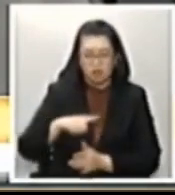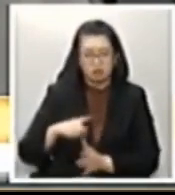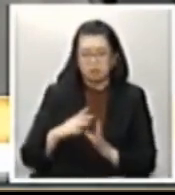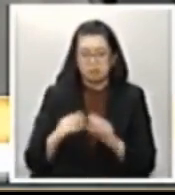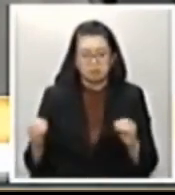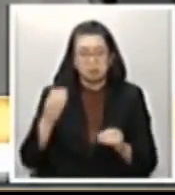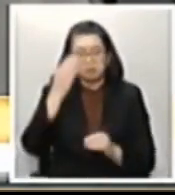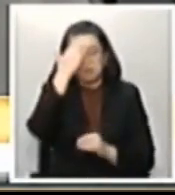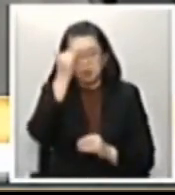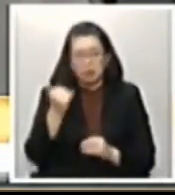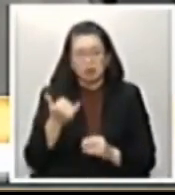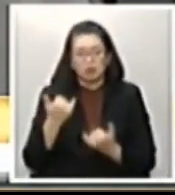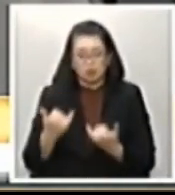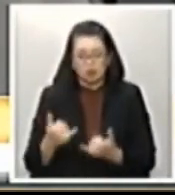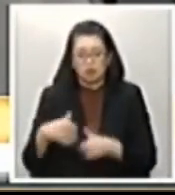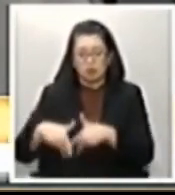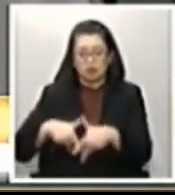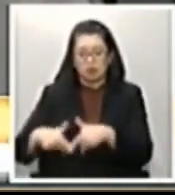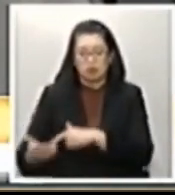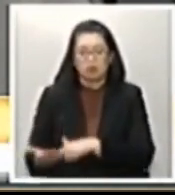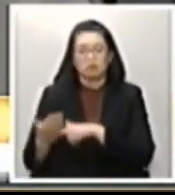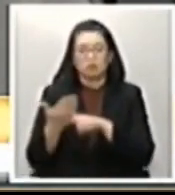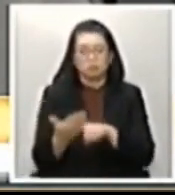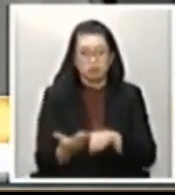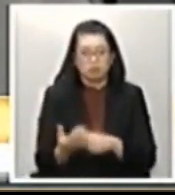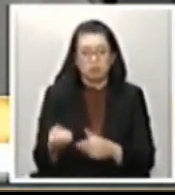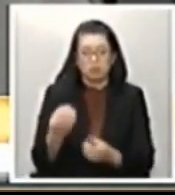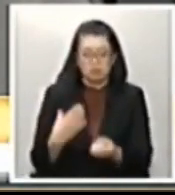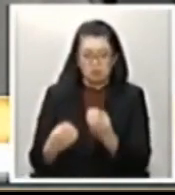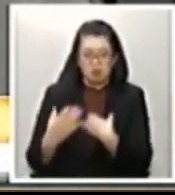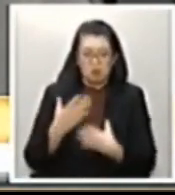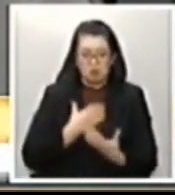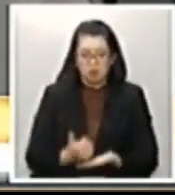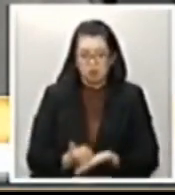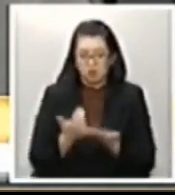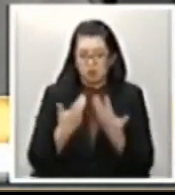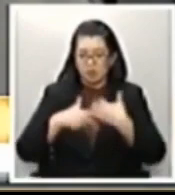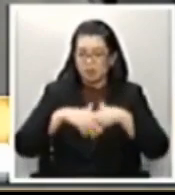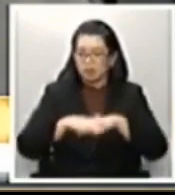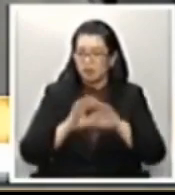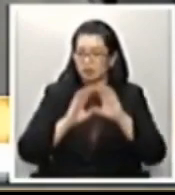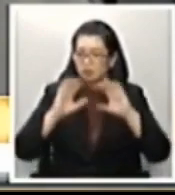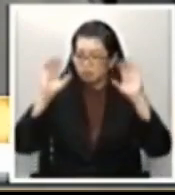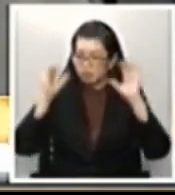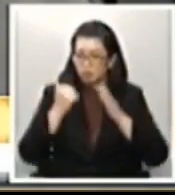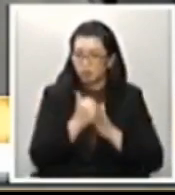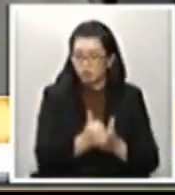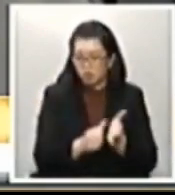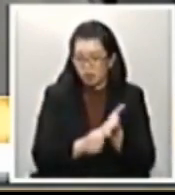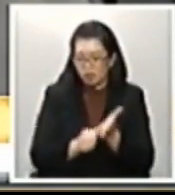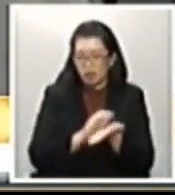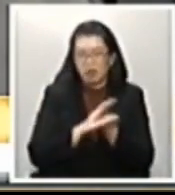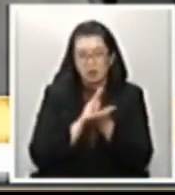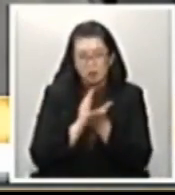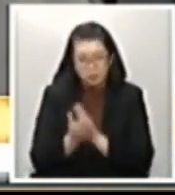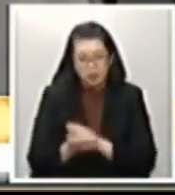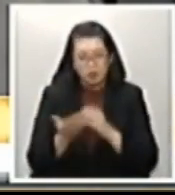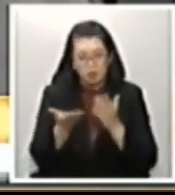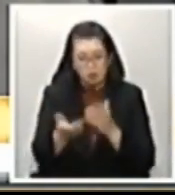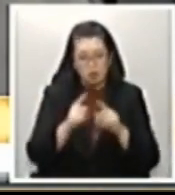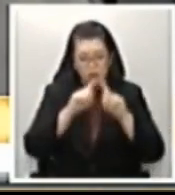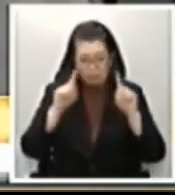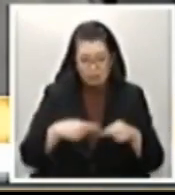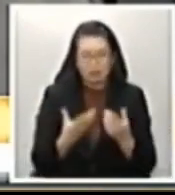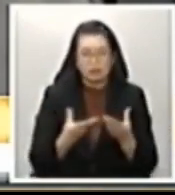างขันได้ร้องมาถึงกับผมเพื่อที่จะให้ช่วยประสานงานกับทางรัฐบาลเพื่อเร่งรัดในการออกเอกสารสิทธิ์โฉนด